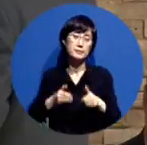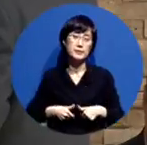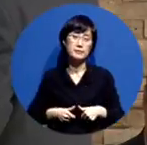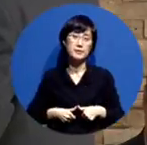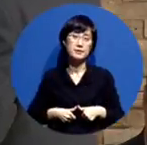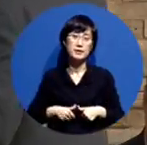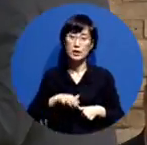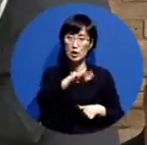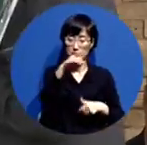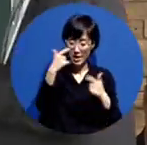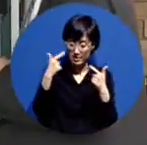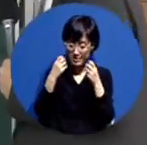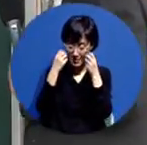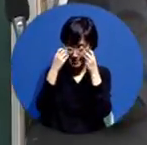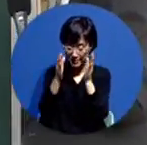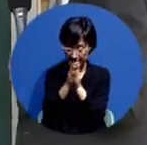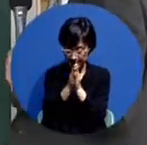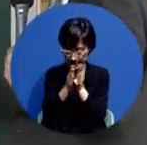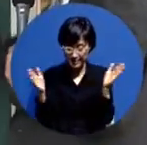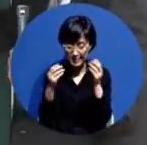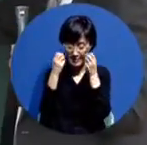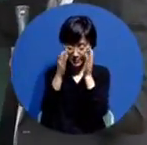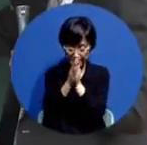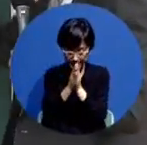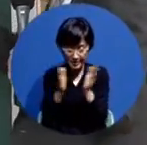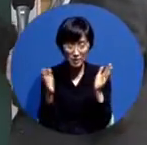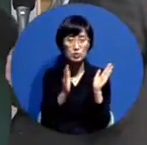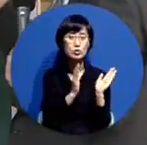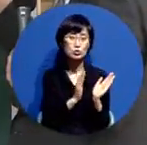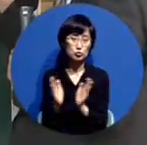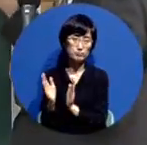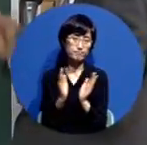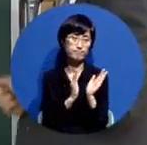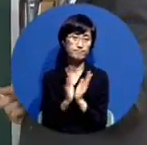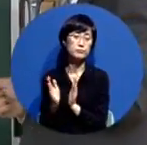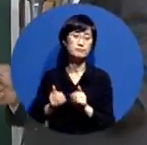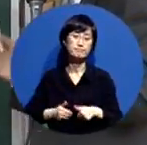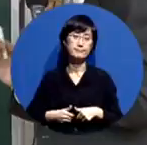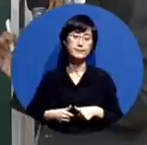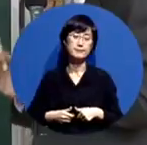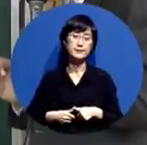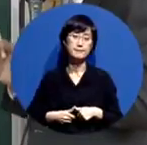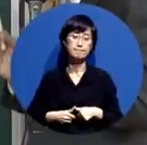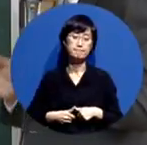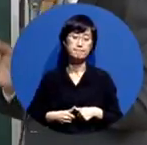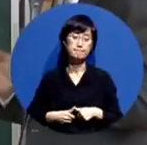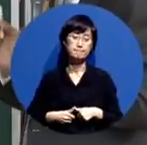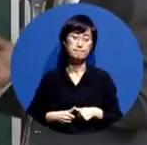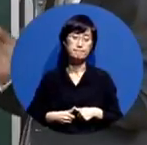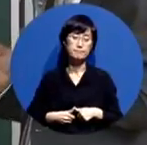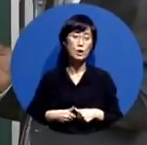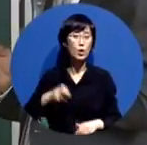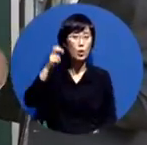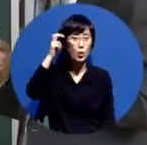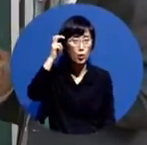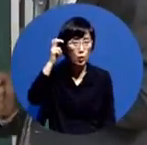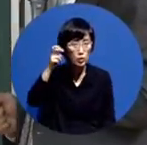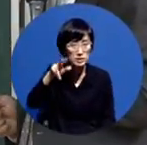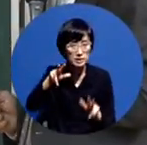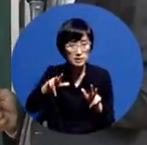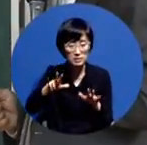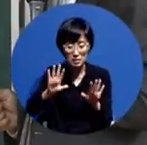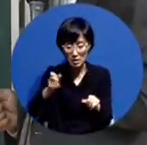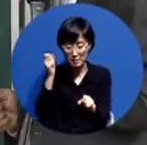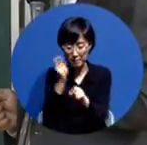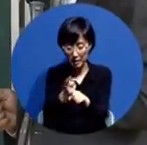준비를해야됩니다 得好好准备常常能够做新的开始 혹지금늦다라고생각하면늦습니다